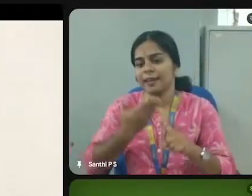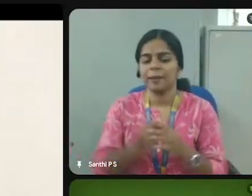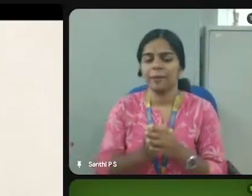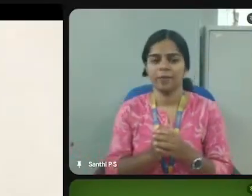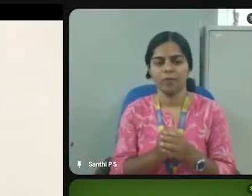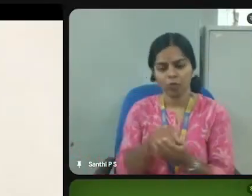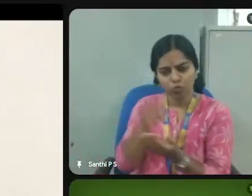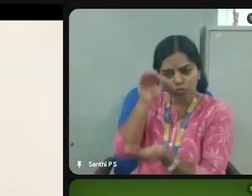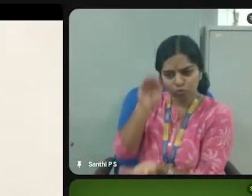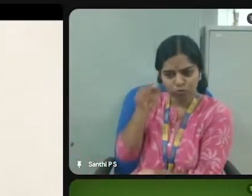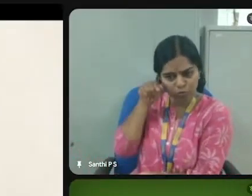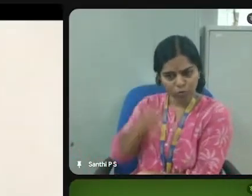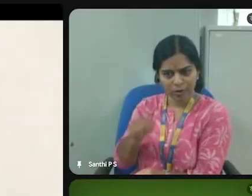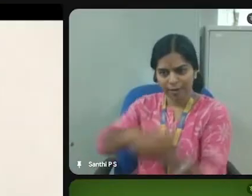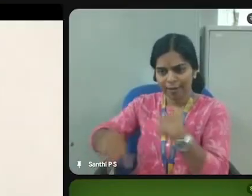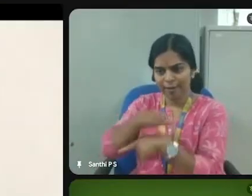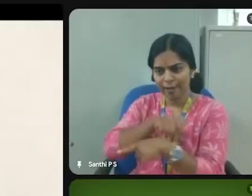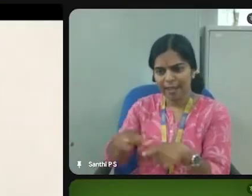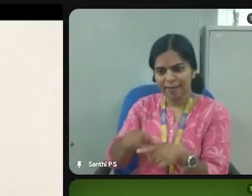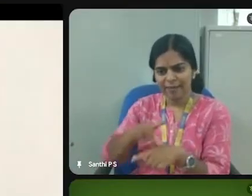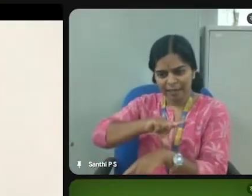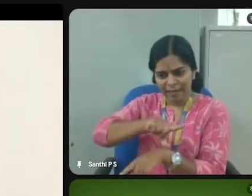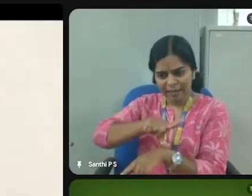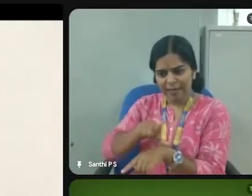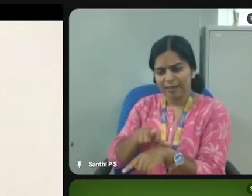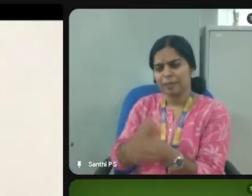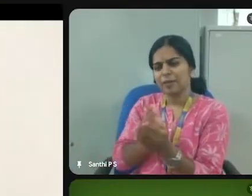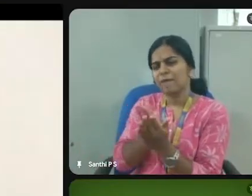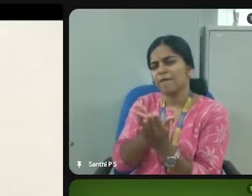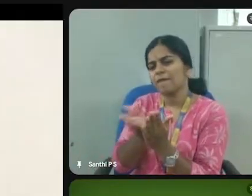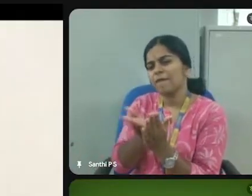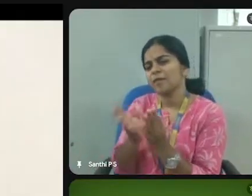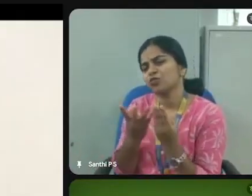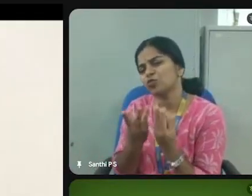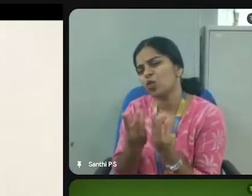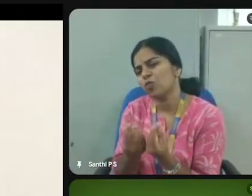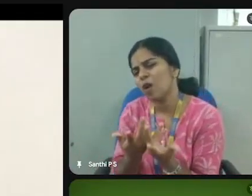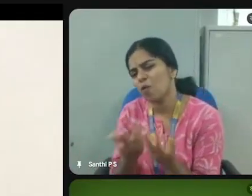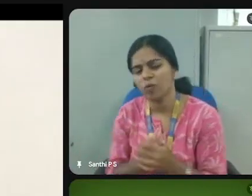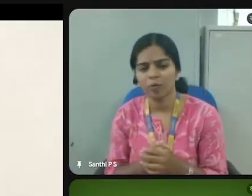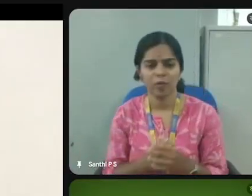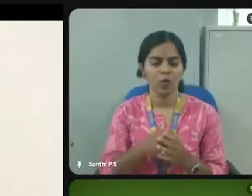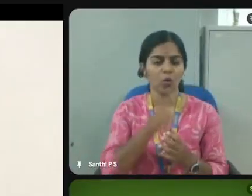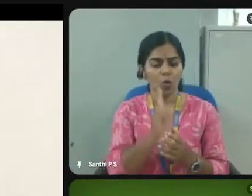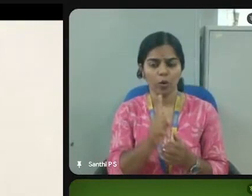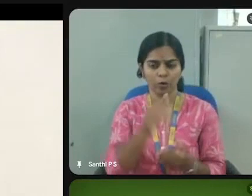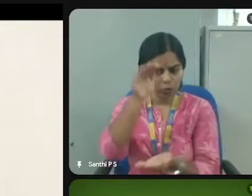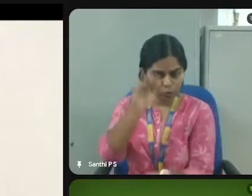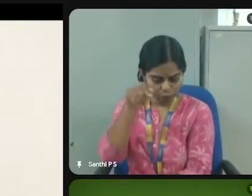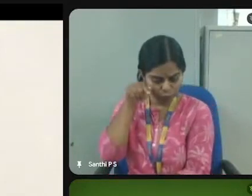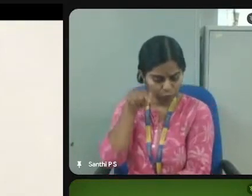കുട്ടിയിലെ ഭാഷാപരമായ പരിമിതികൾ ഏതൊക്കെ രീതിയിൽ മെച്ചപ്പെടുത്താൻ സാധിക്കും? ഒരു